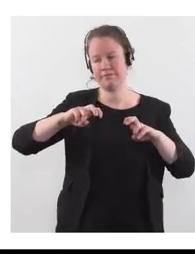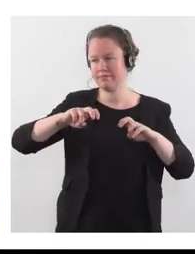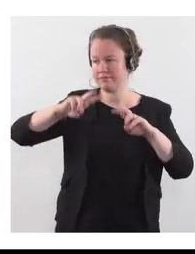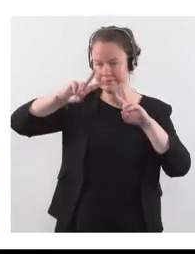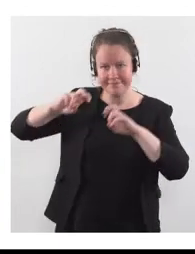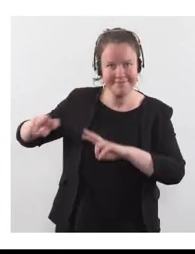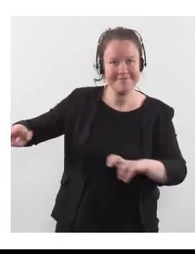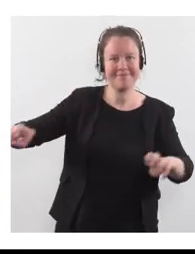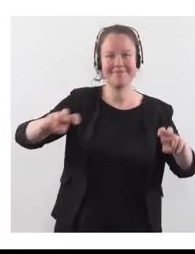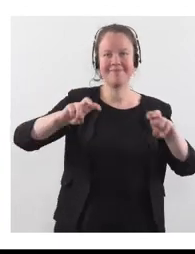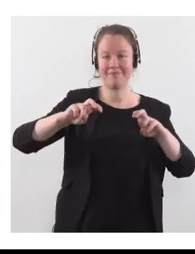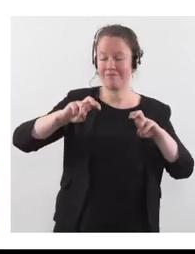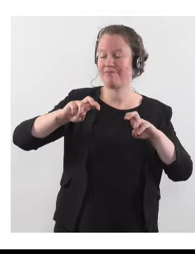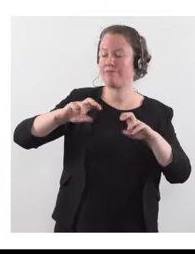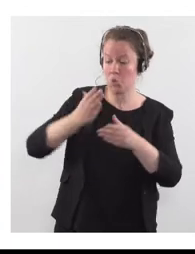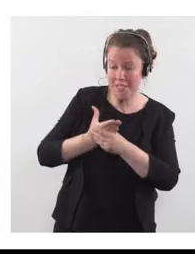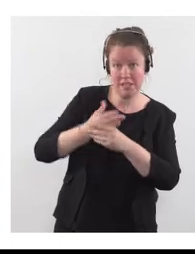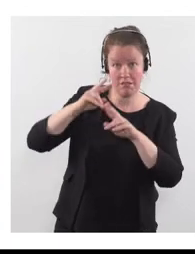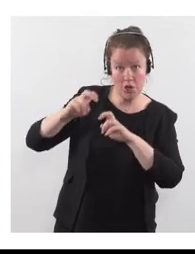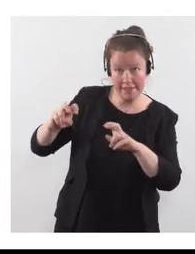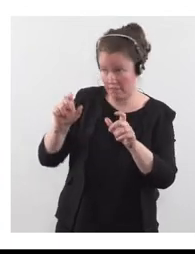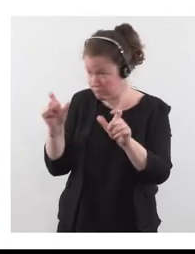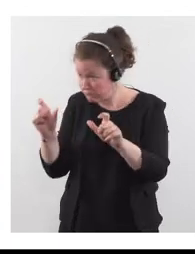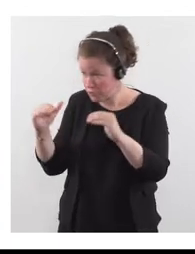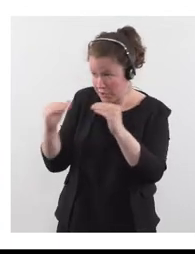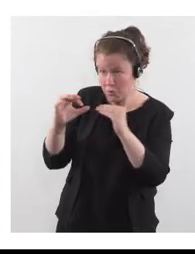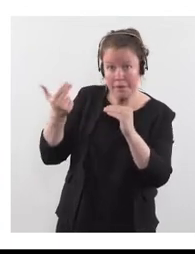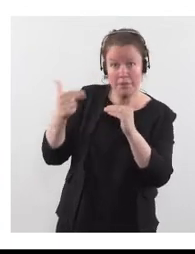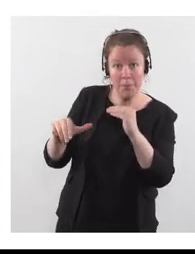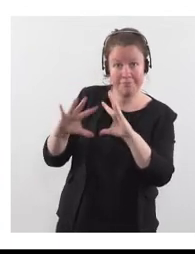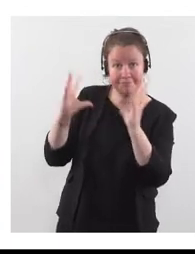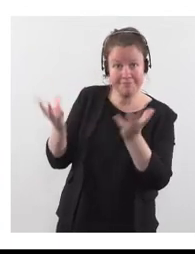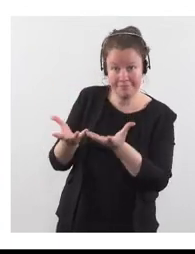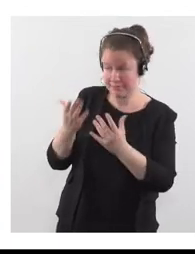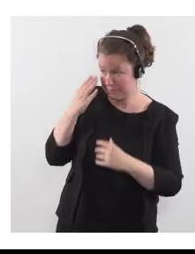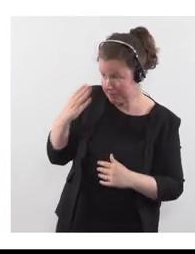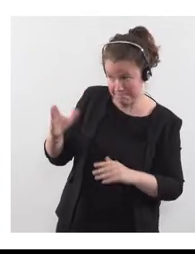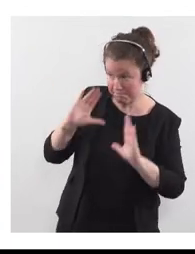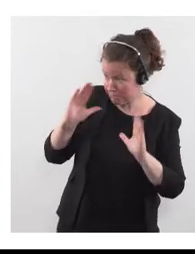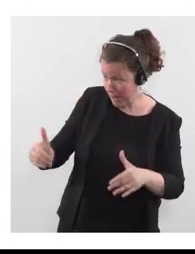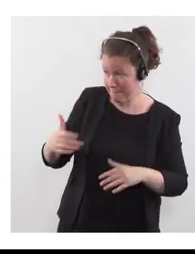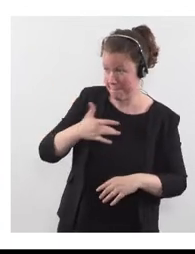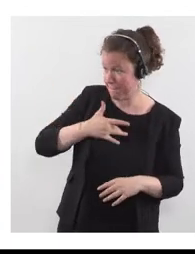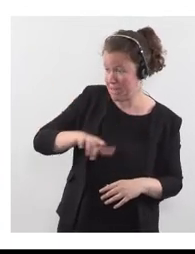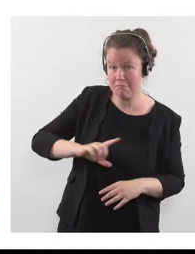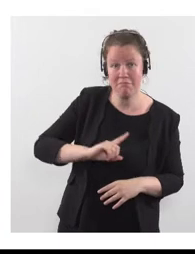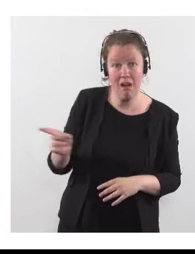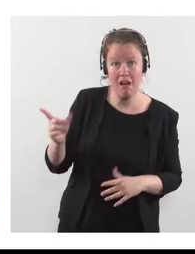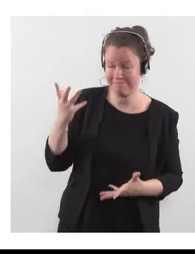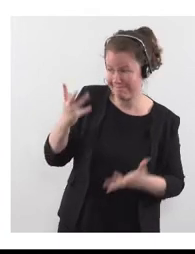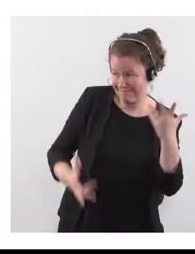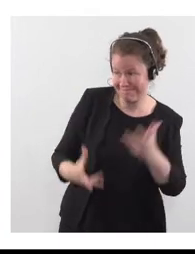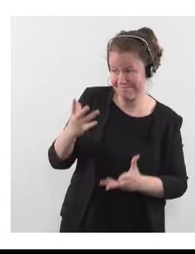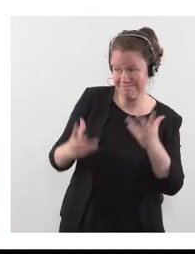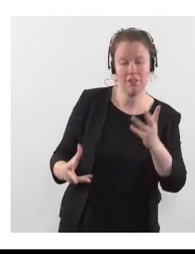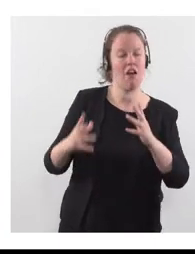l'égalité. Et si ça ne nous plaisait toujours pas, nous pouvions lancer un plan d'action, c'est-à-dire où on leur dit ce qui doit être